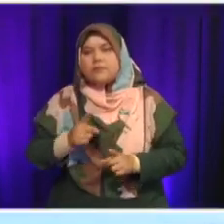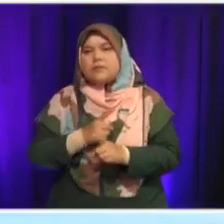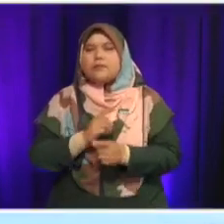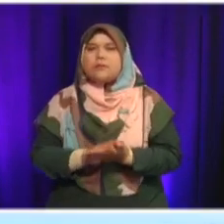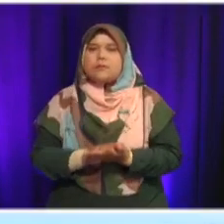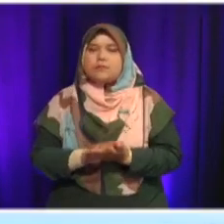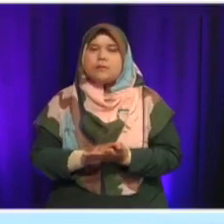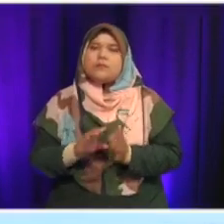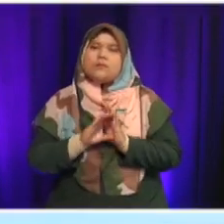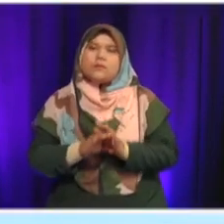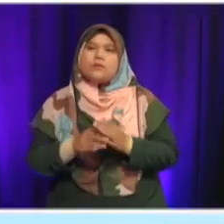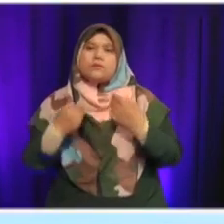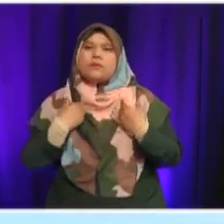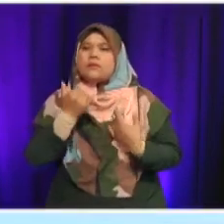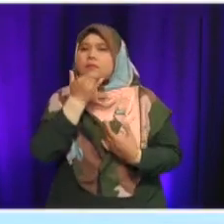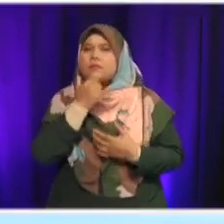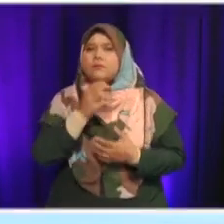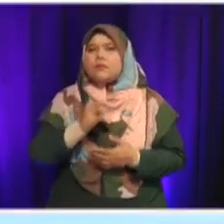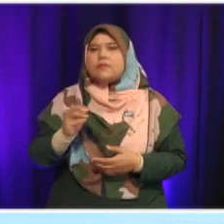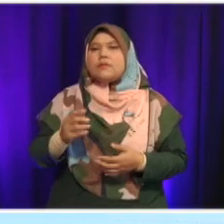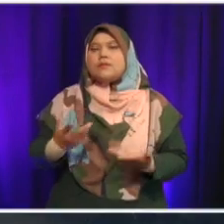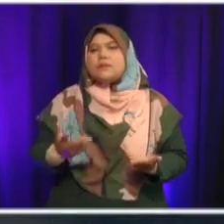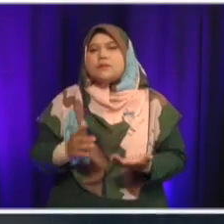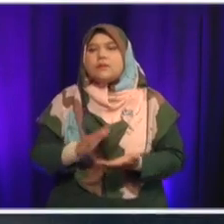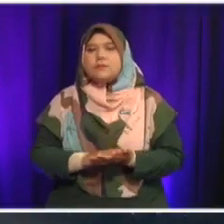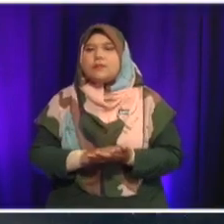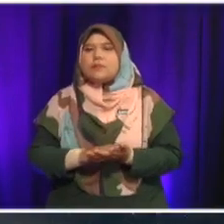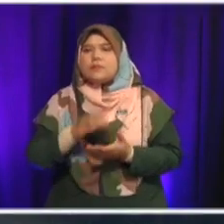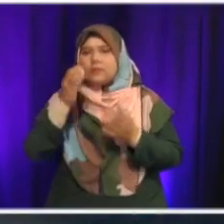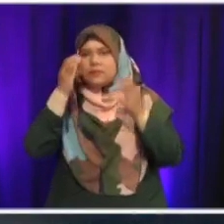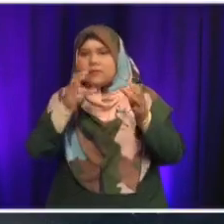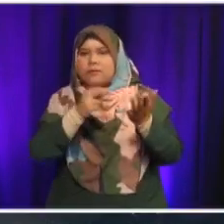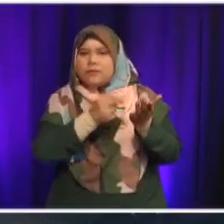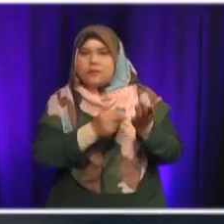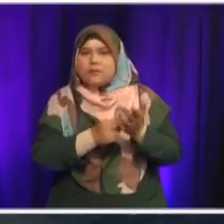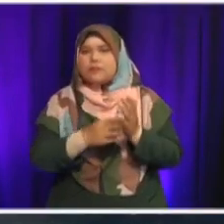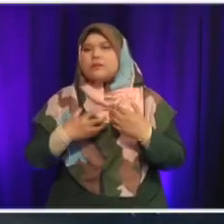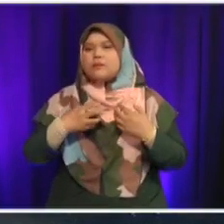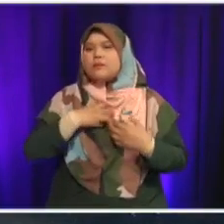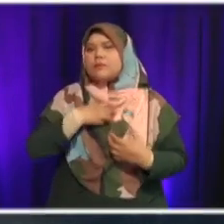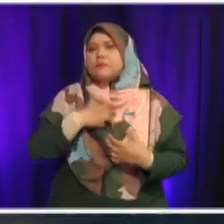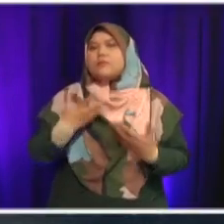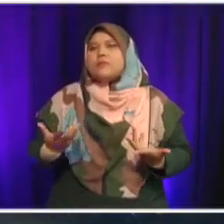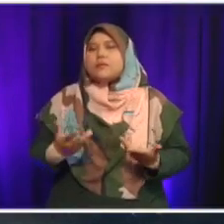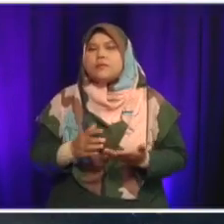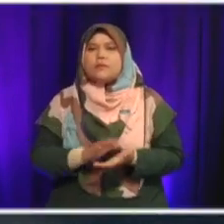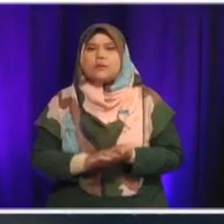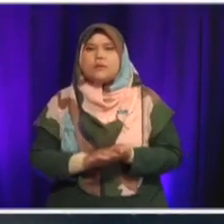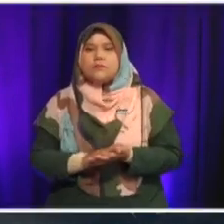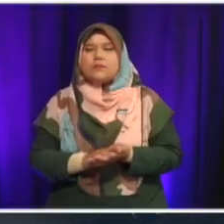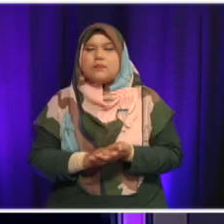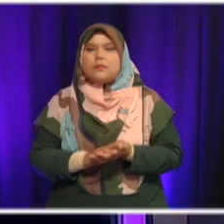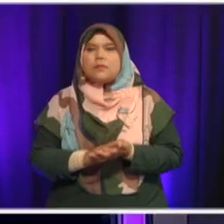proses yang salah dilakukan oleh murid dan dalam penilaian itu bagaimana Memberikan komentar sebagainya Oke penilaian saya